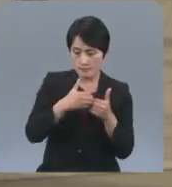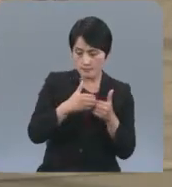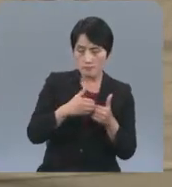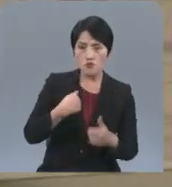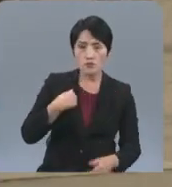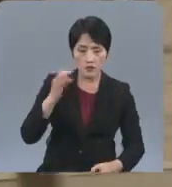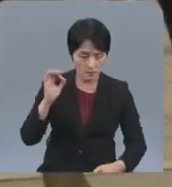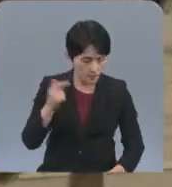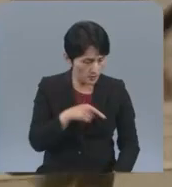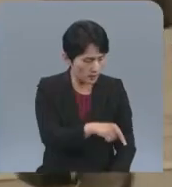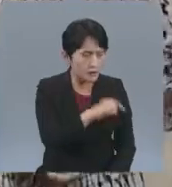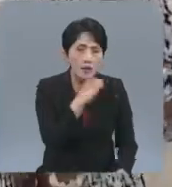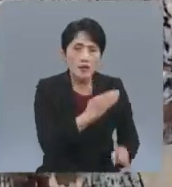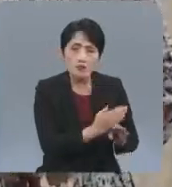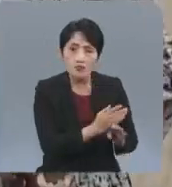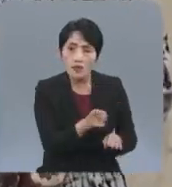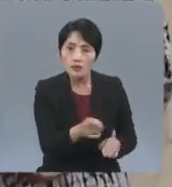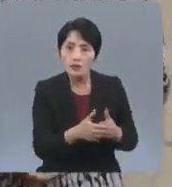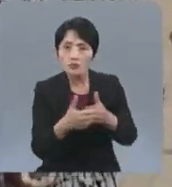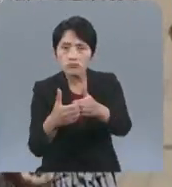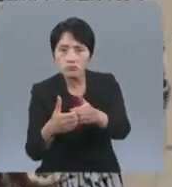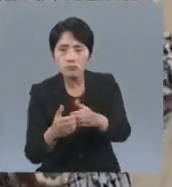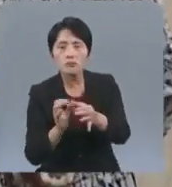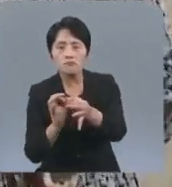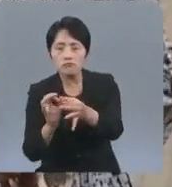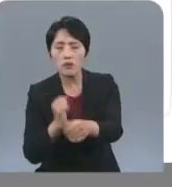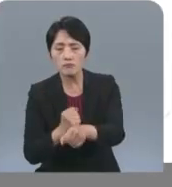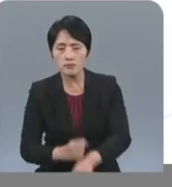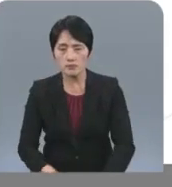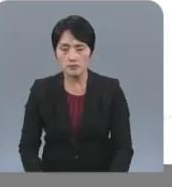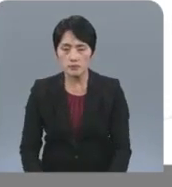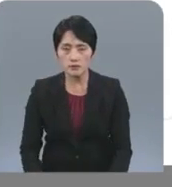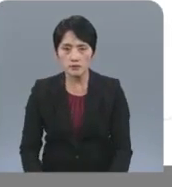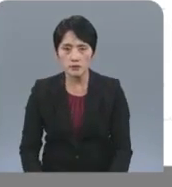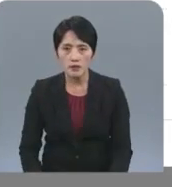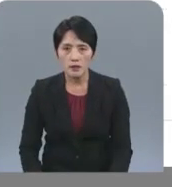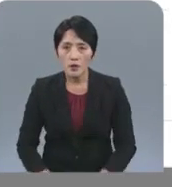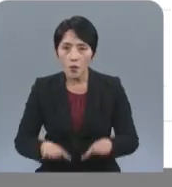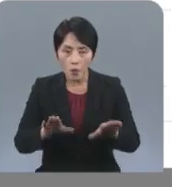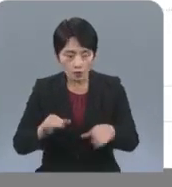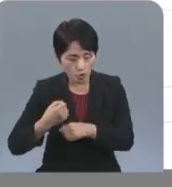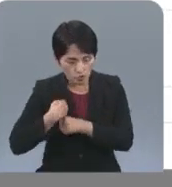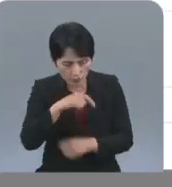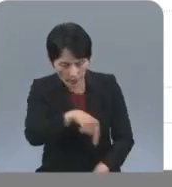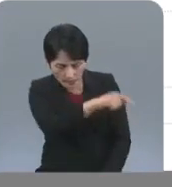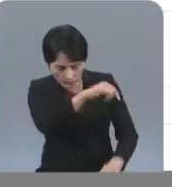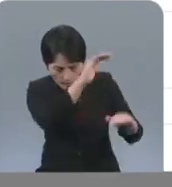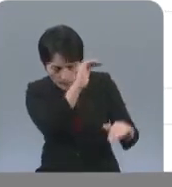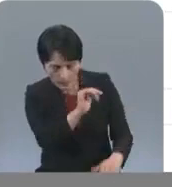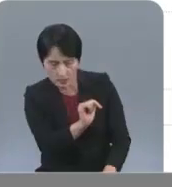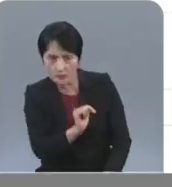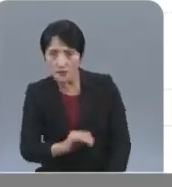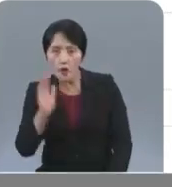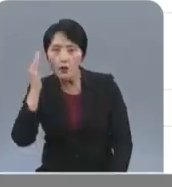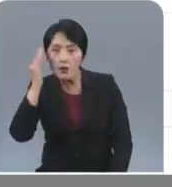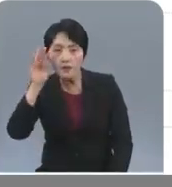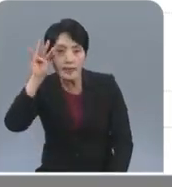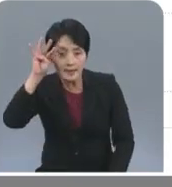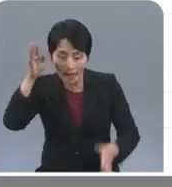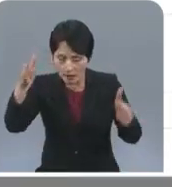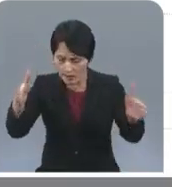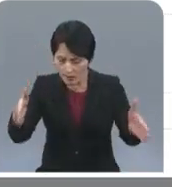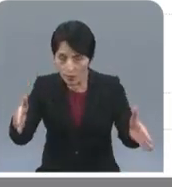государства которое использовало атомные бомбы клеймит КНДР как врага И усиливает беспрецедентную